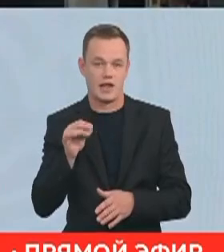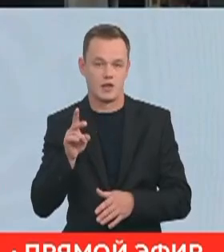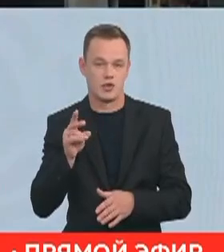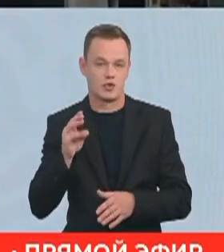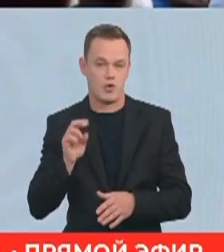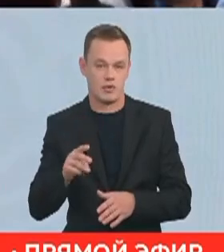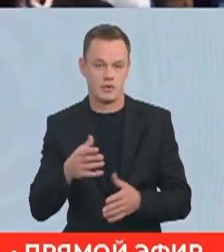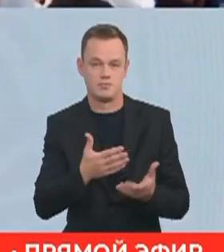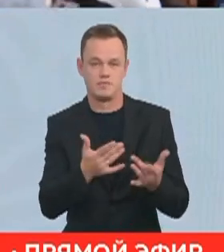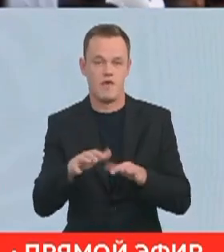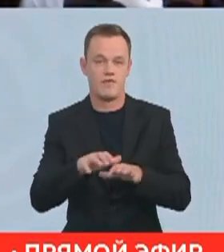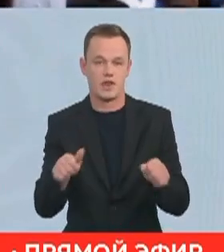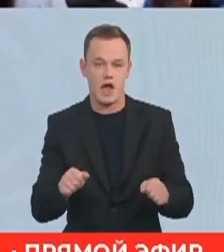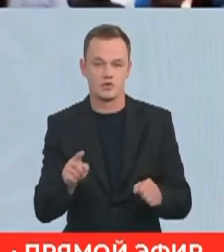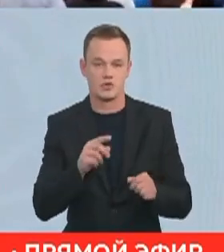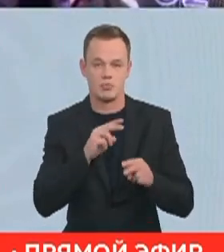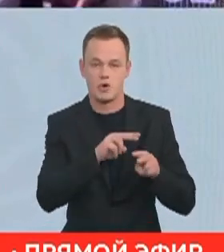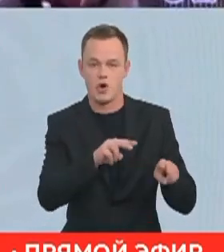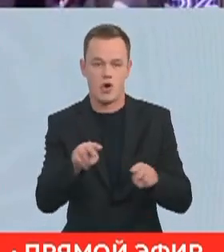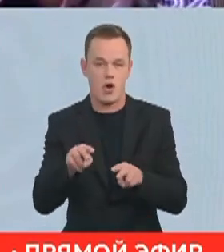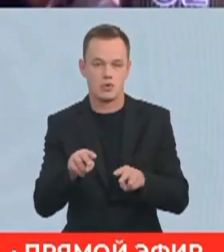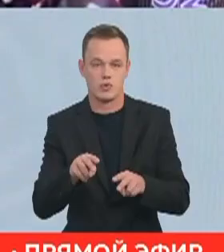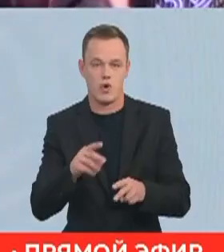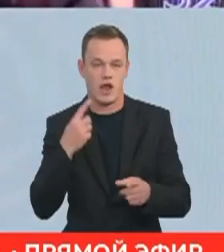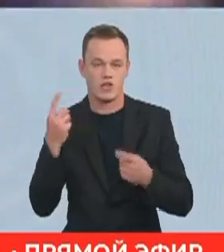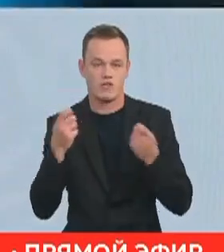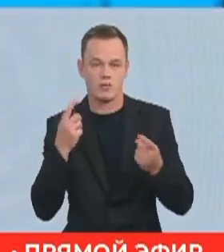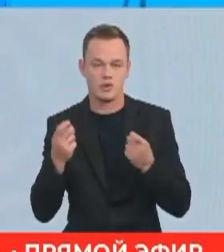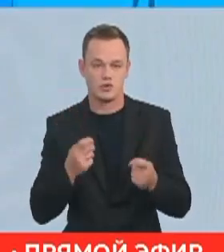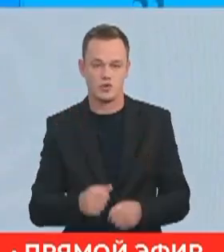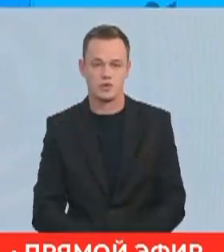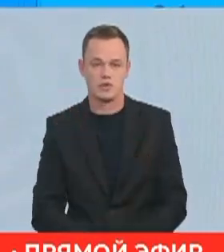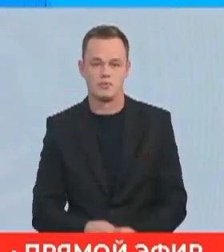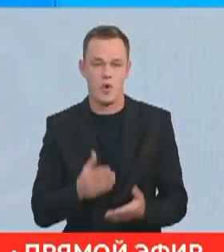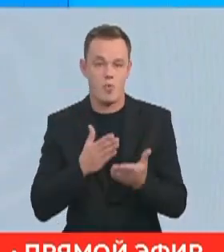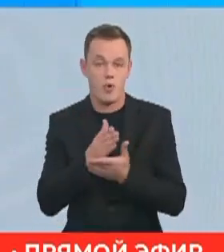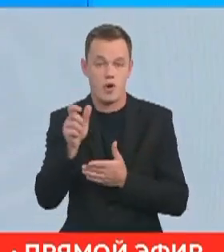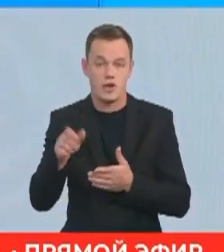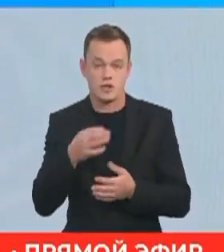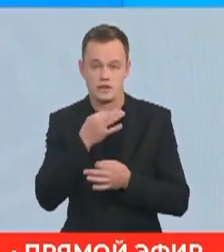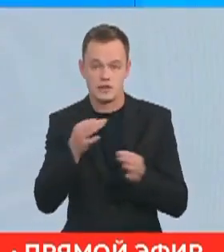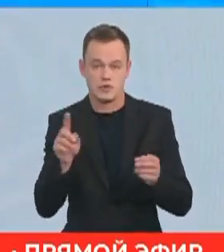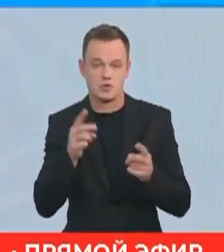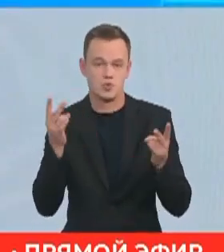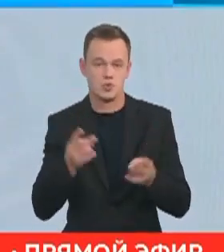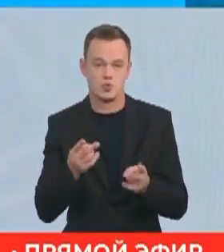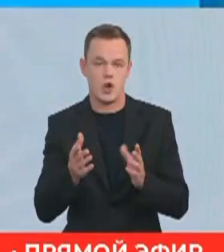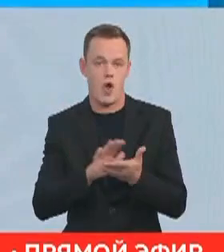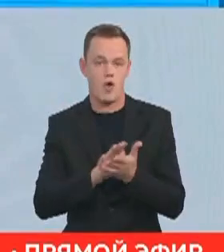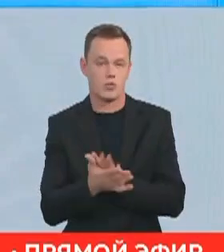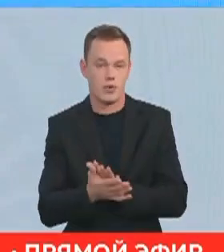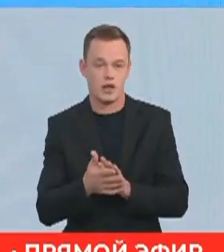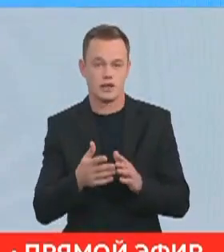власти США установить полный контроль над информационным пространством. Политик заявила, необходимо отменить